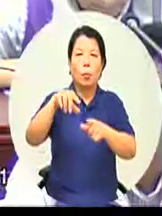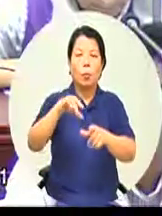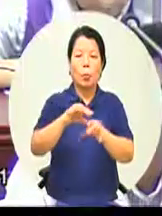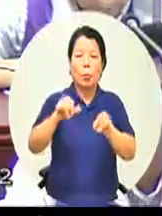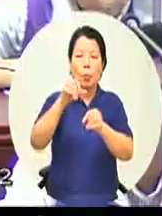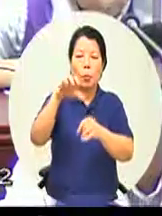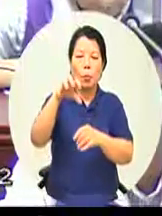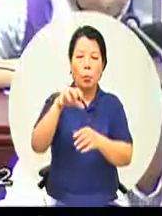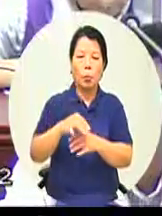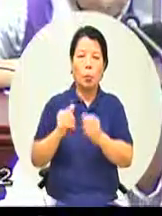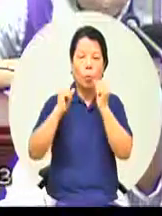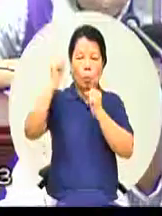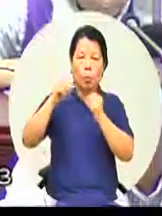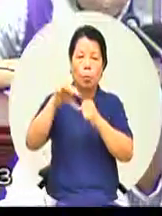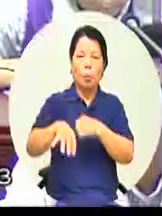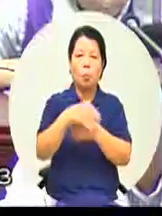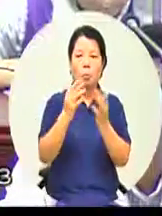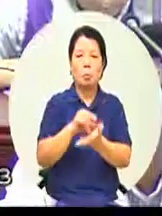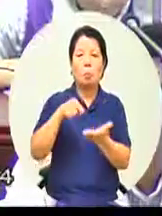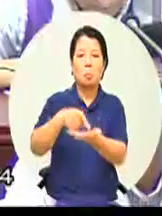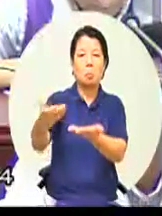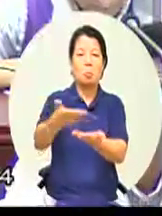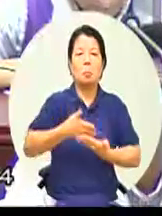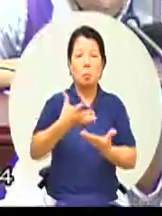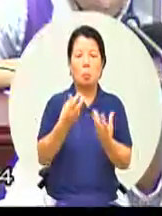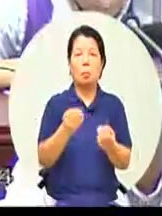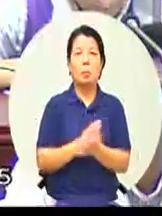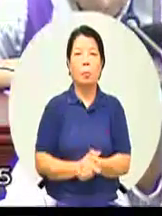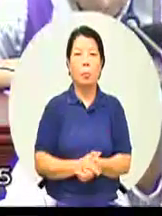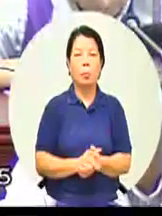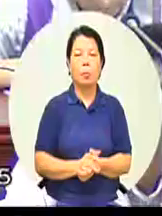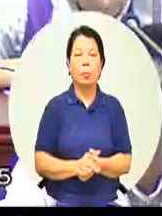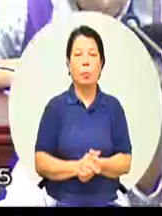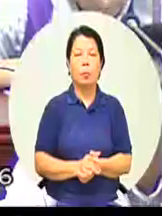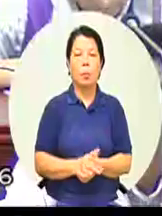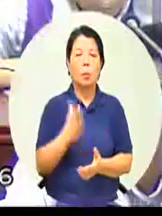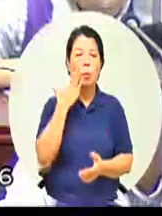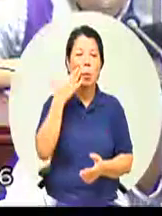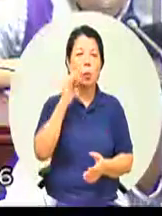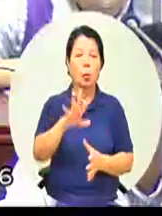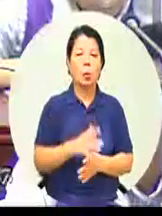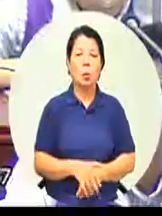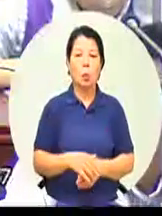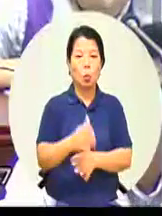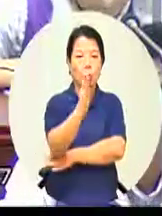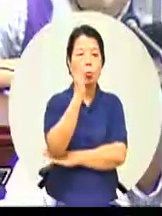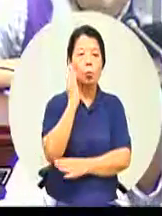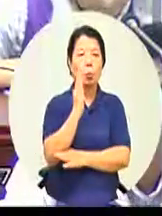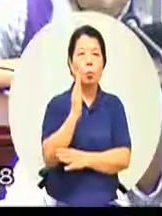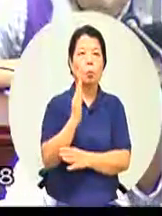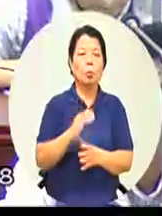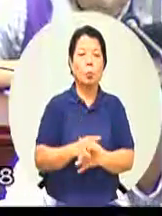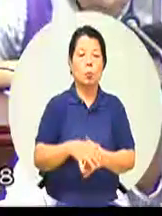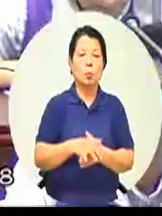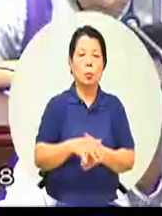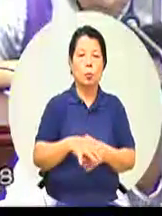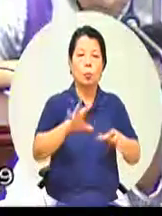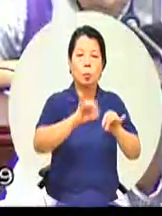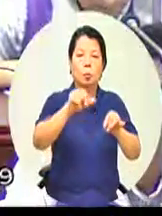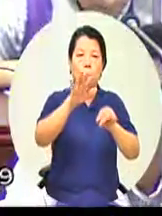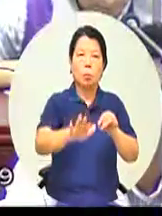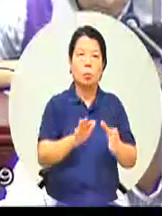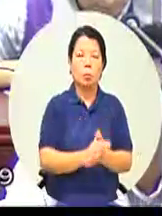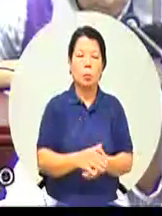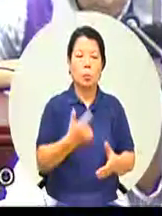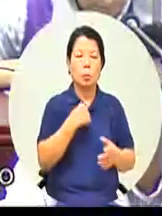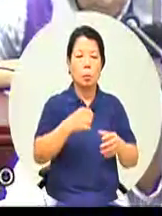是目前是呢没有办理征收这一部分。而部分呢，如果说其他有公社用地，这边如果说议